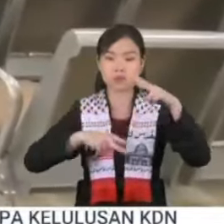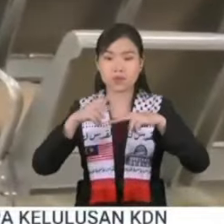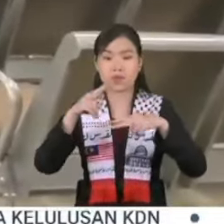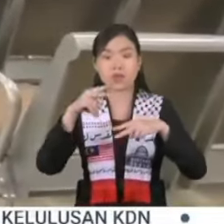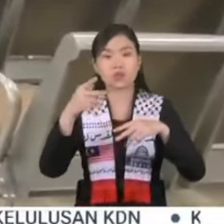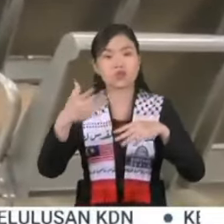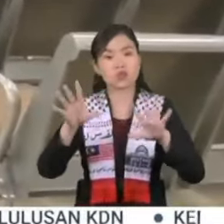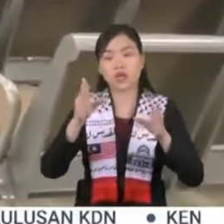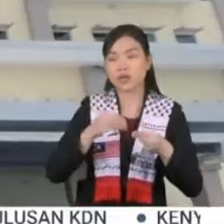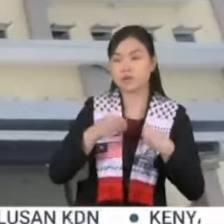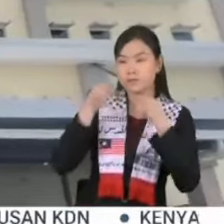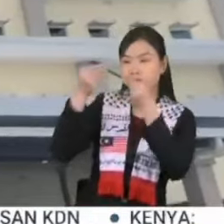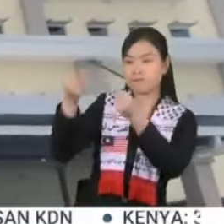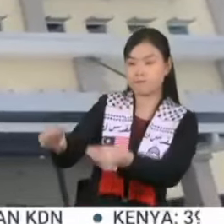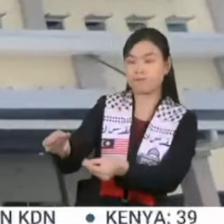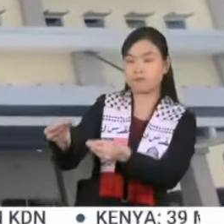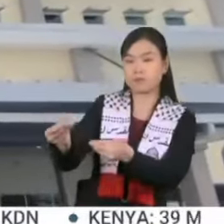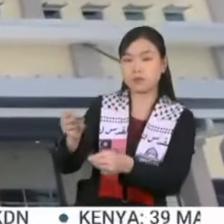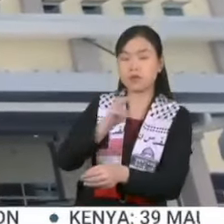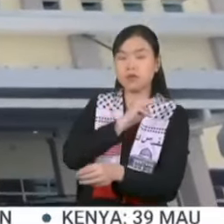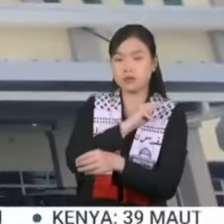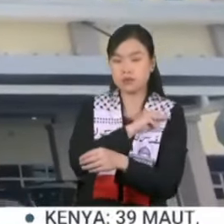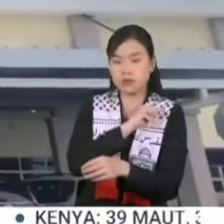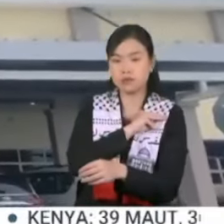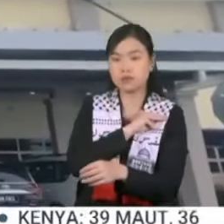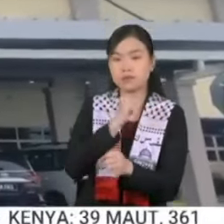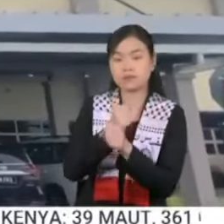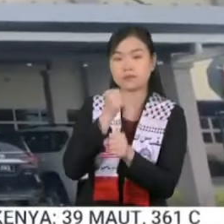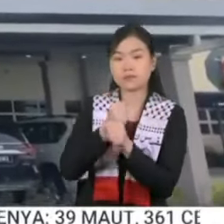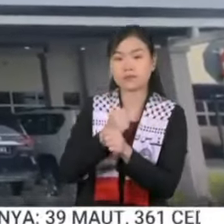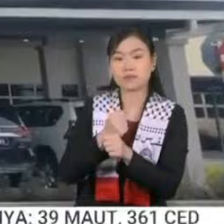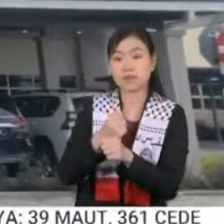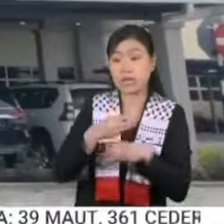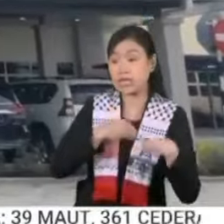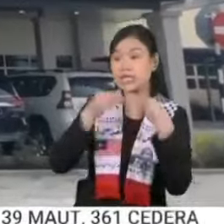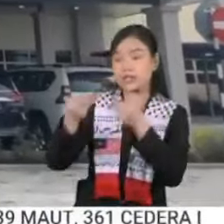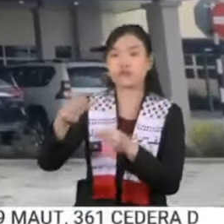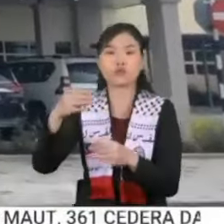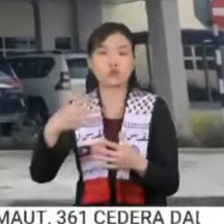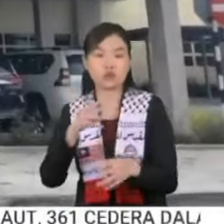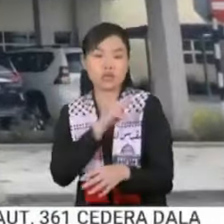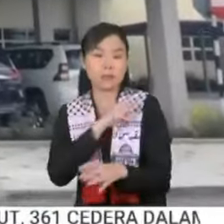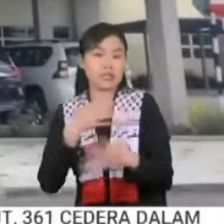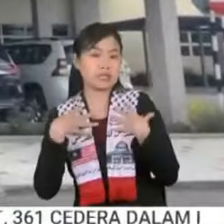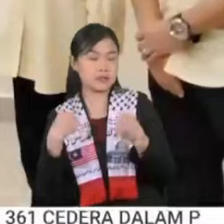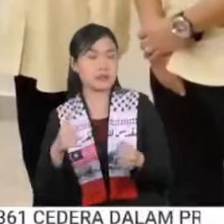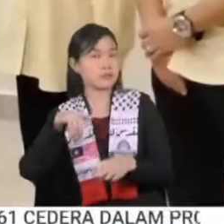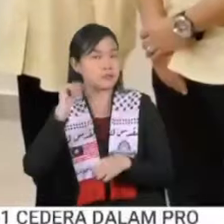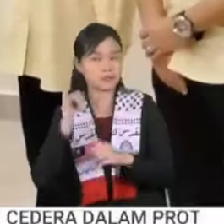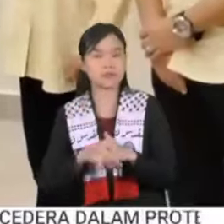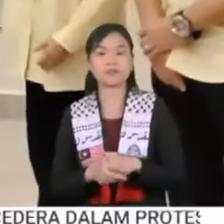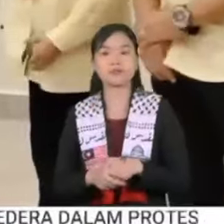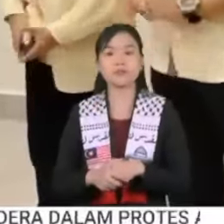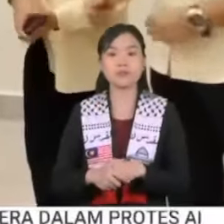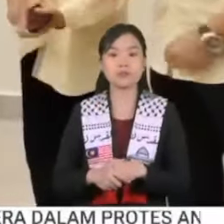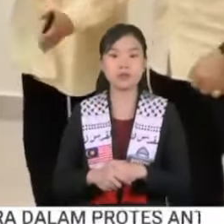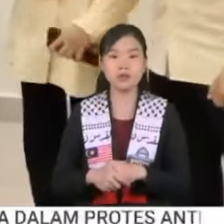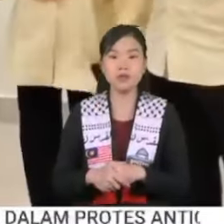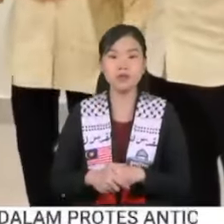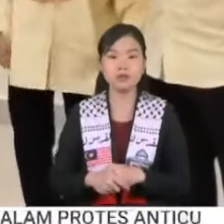telah diserahkan secara rasmi oleh Kementerian Kerja Raya kepada KKM semalam yang dihadiri Menteri Kerja Raya Datuk Seri Alexander